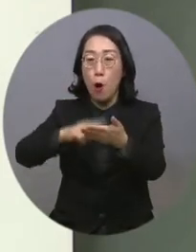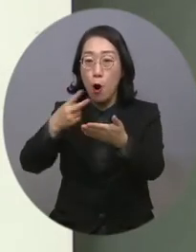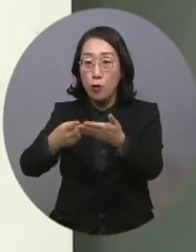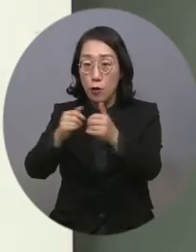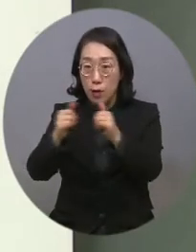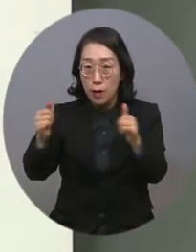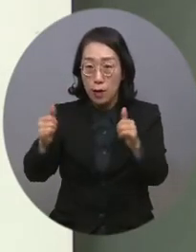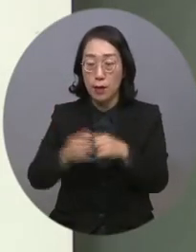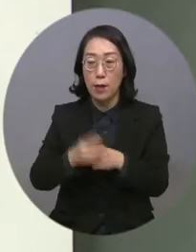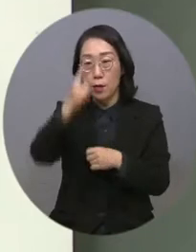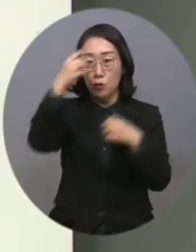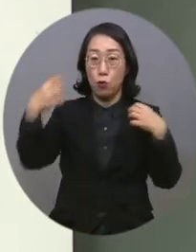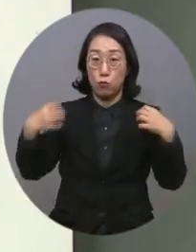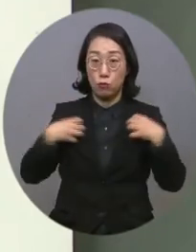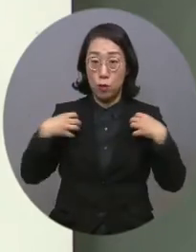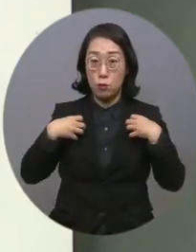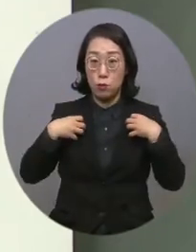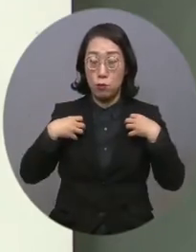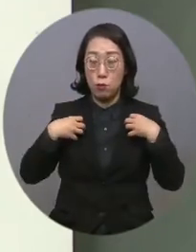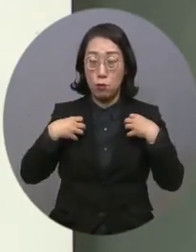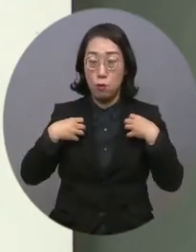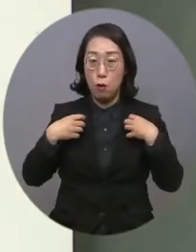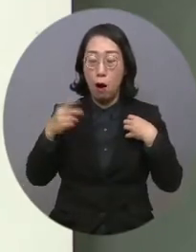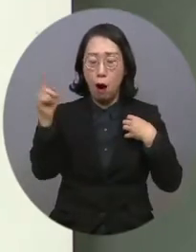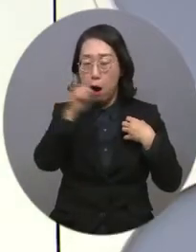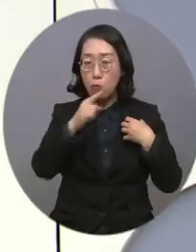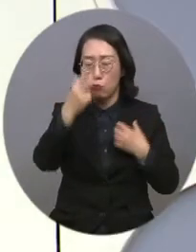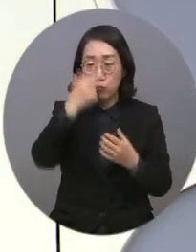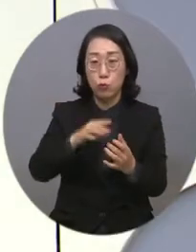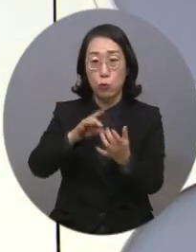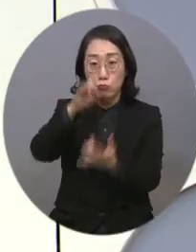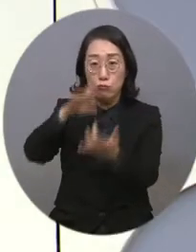체코 정부에서 선뜻 주지는 않는 상 같아.